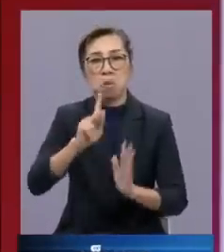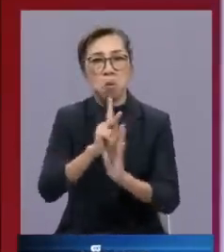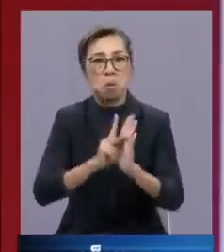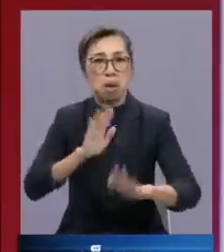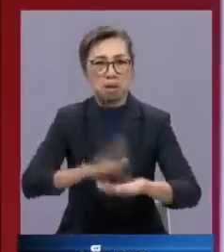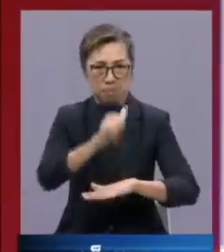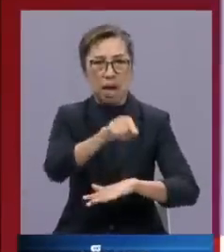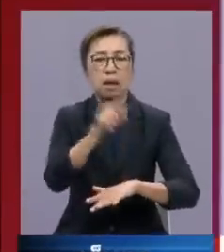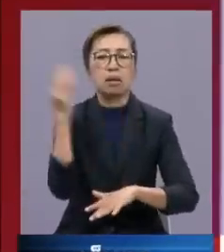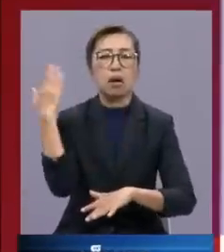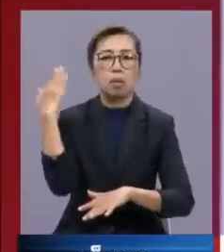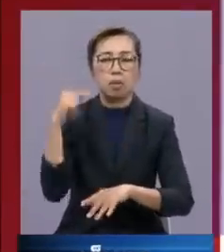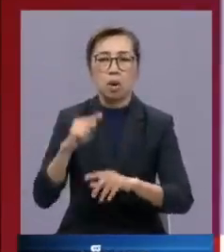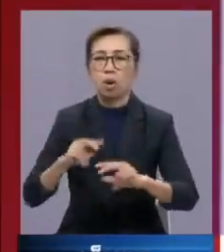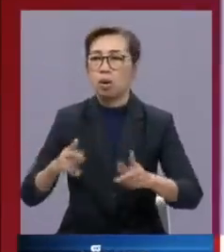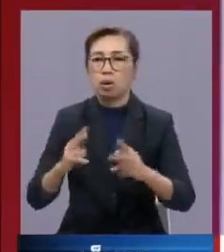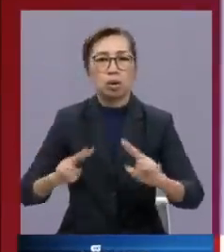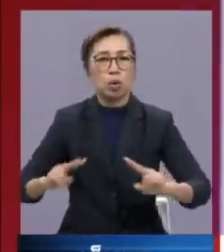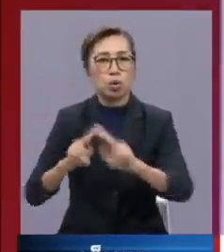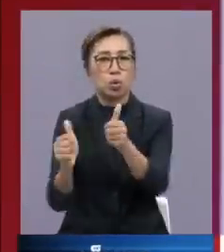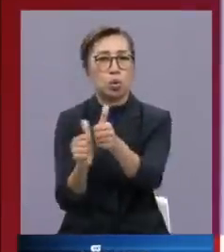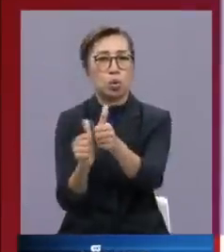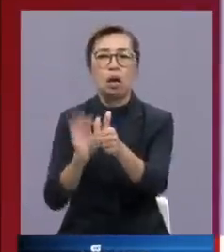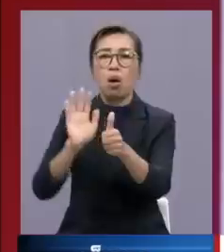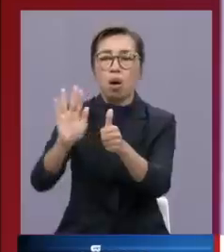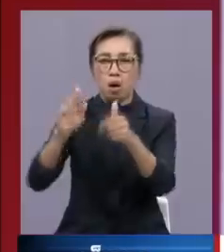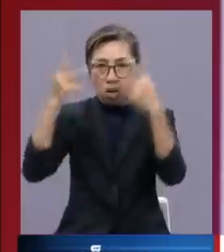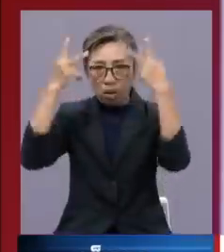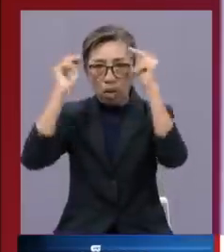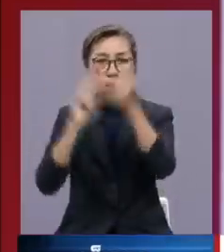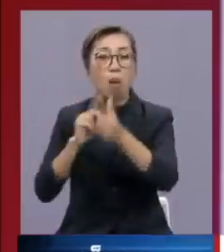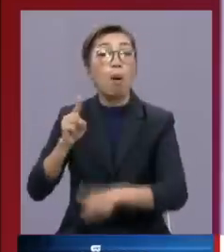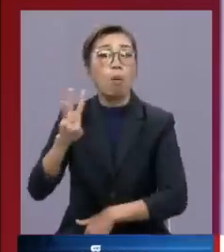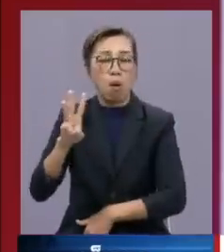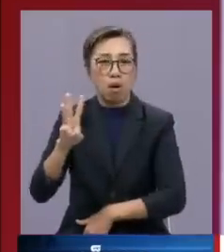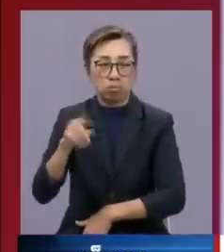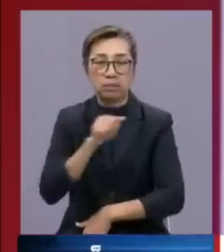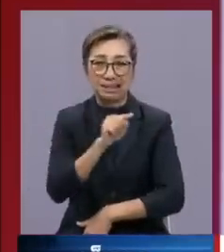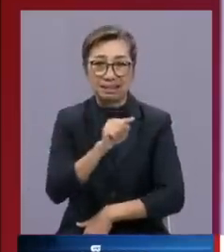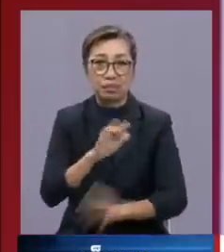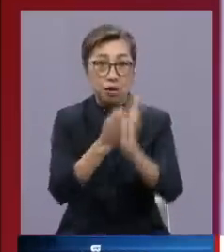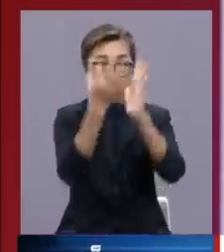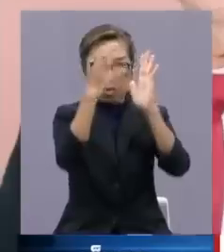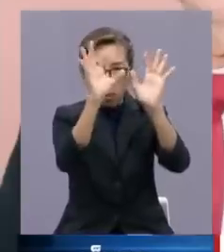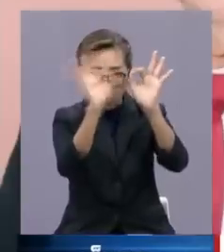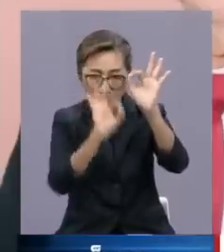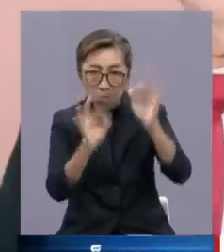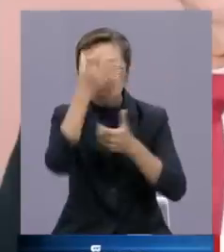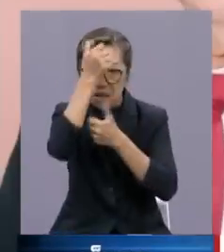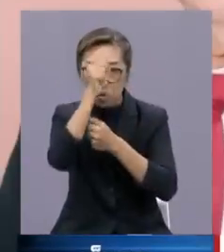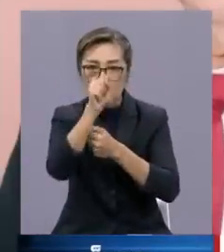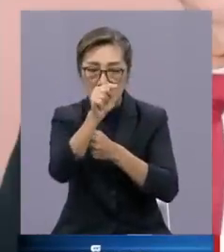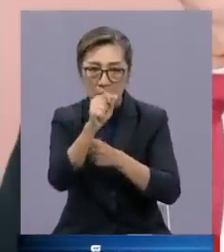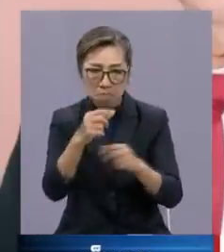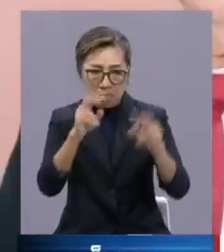วก็เป็นอดีตกรรมการผู้ช่วยรัฐมนตรีของพลเอกประวิตรวงษ์สุวรรณปรากฏว่าไปโพสต์ข้อความผ่านทาง Facebook ไว้อย่างน่าสนใจแล้วก็ประโย